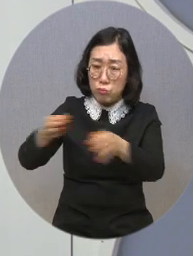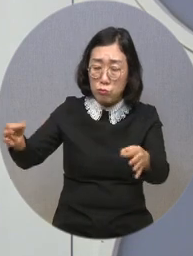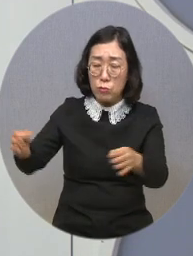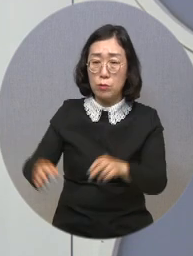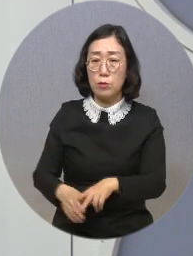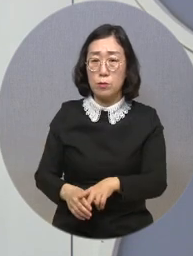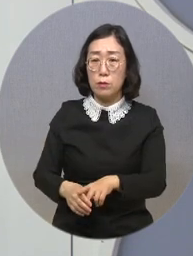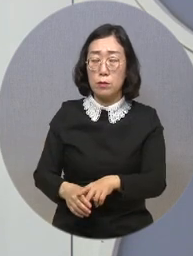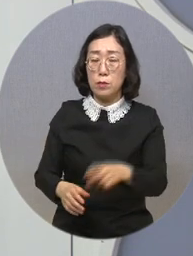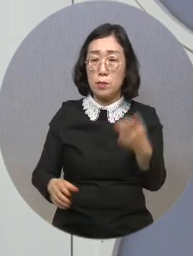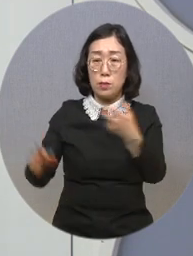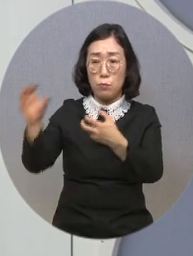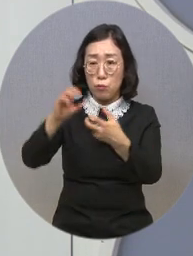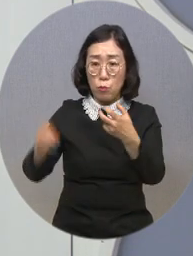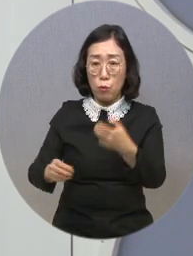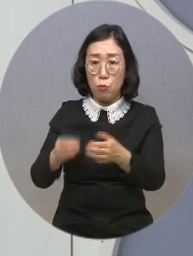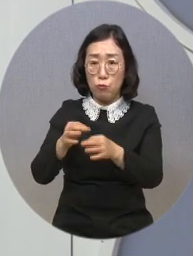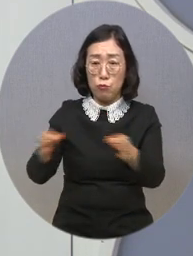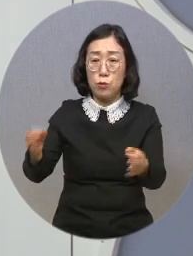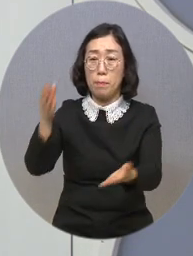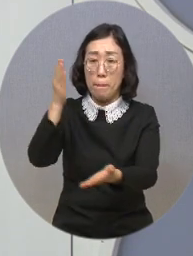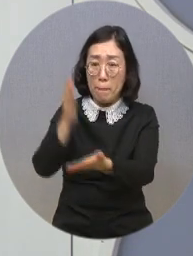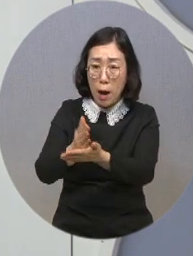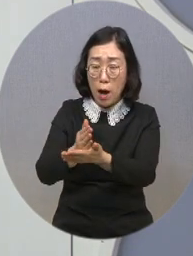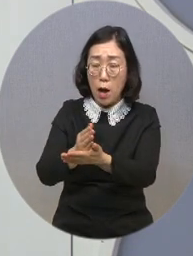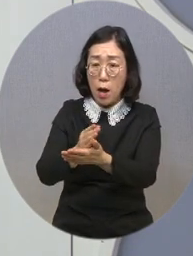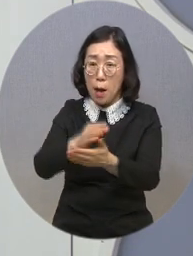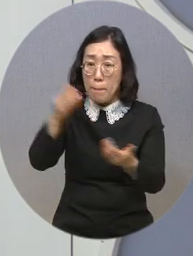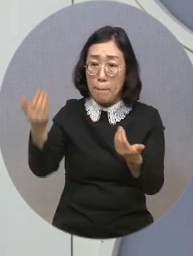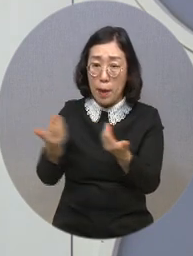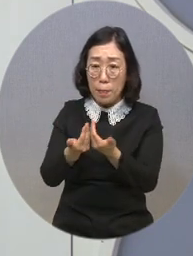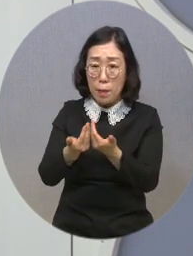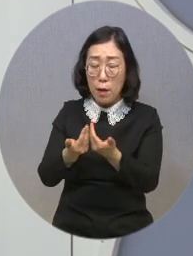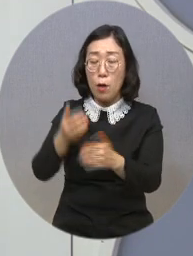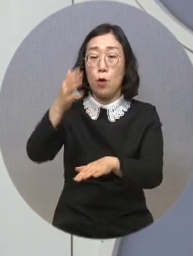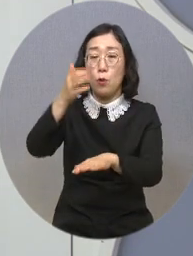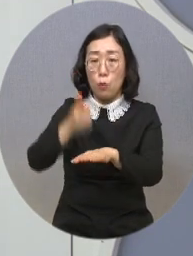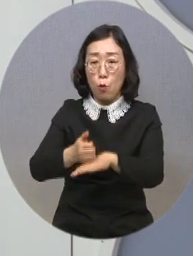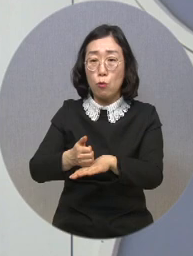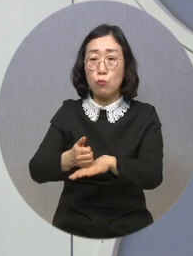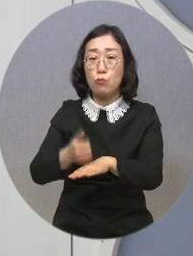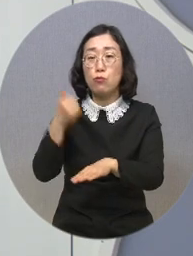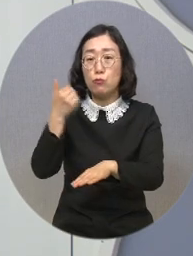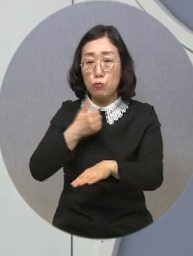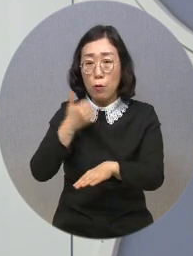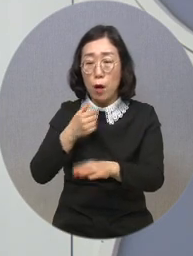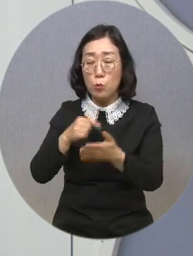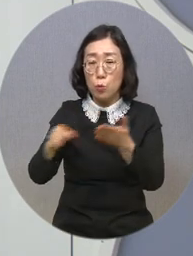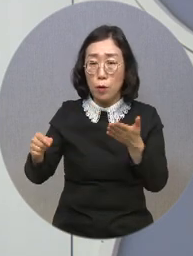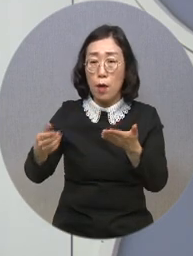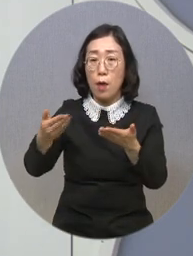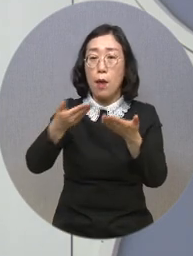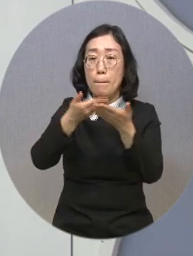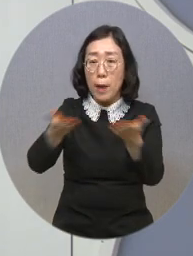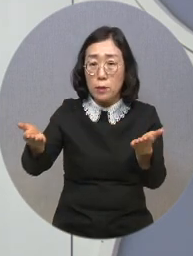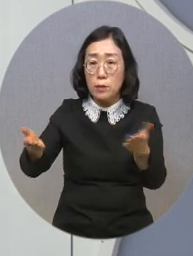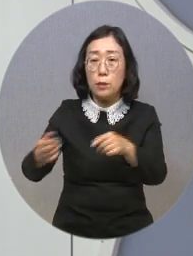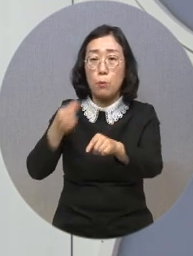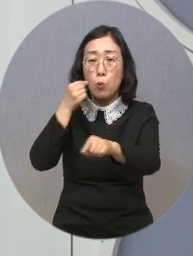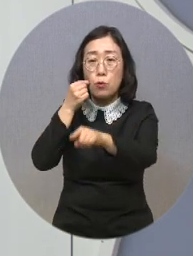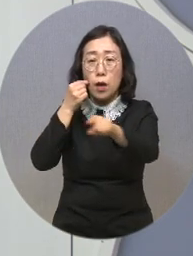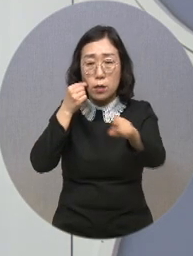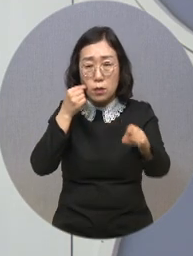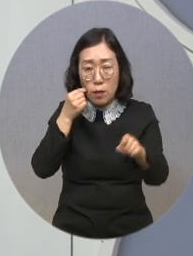지금 70%도 못 주게 반대하면 이게 그 결국은 손해는 못 받는 분들이 손해를 보니